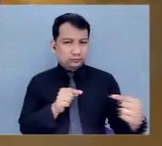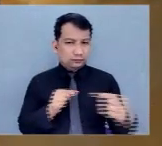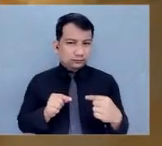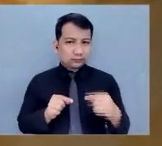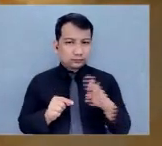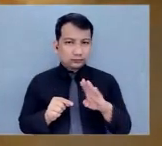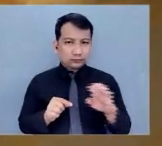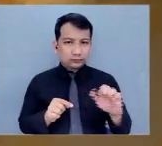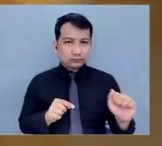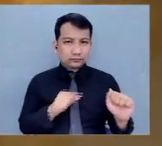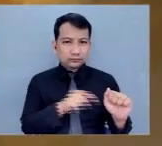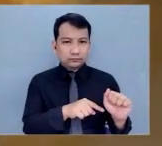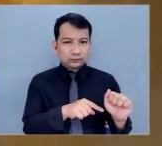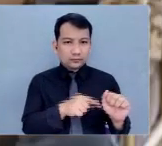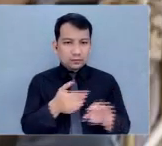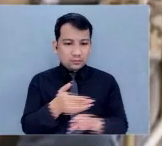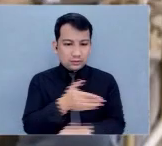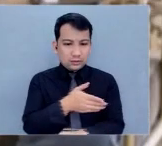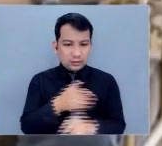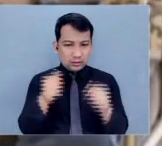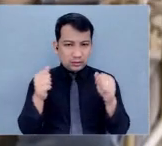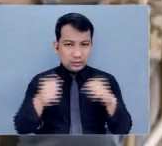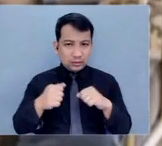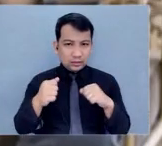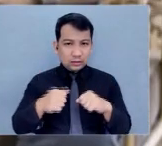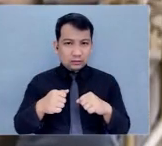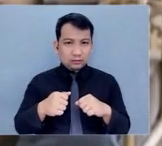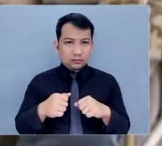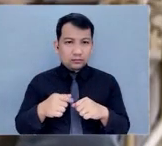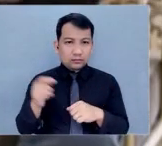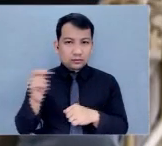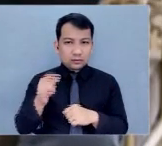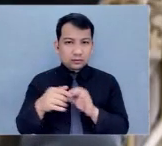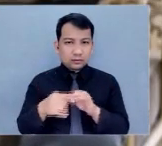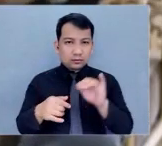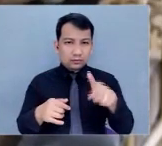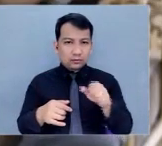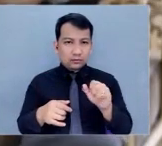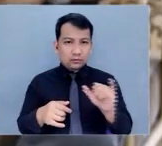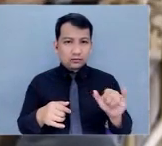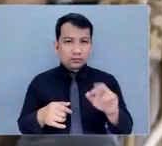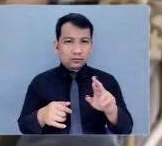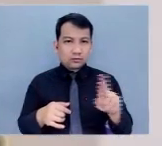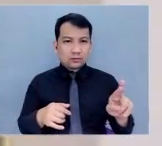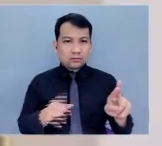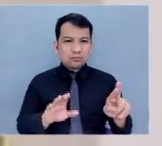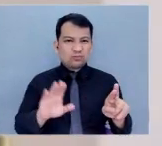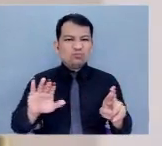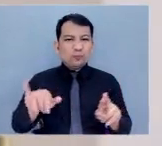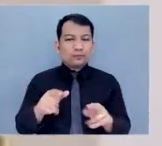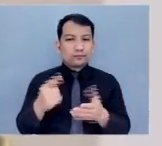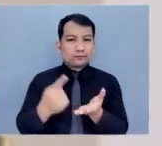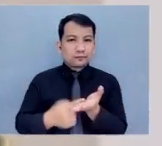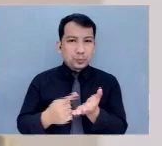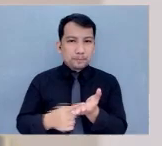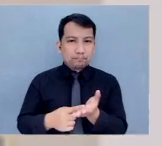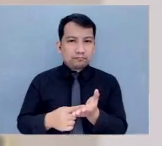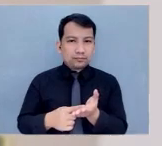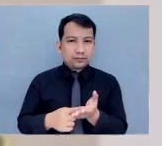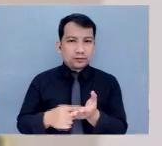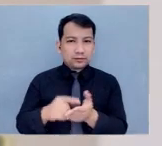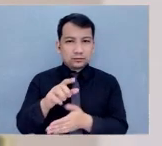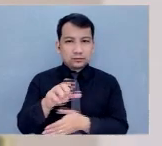tungkol sa prenuptial agreement. Sa YouTube account naman ni Jay Ruiz, sa programang Jay Ruiz Talks at Sentro